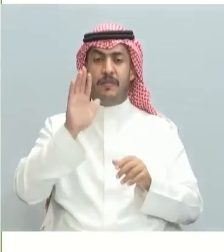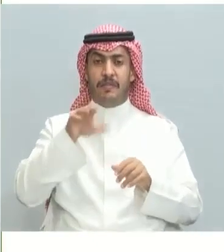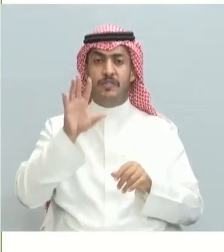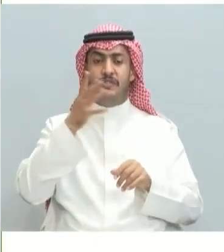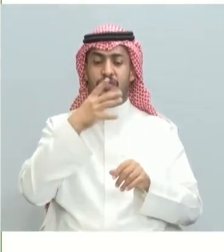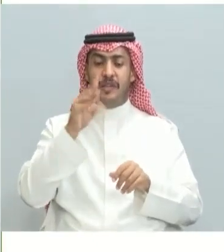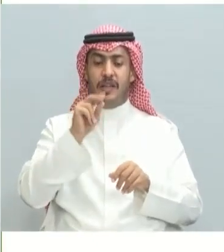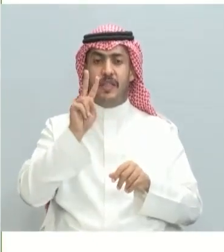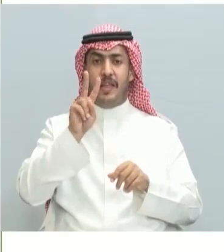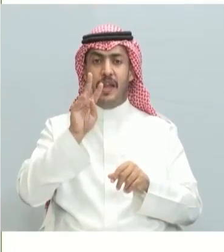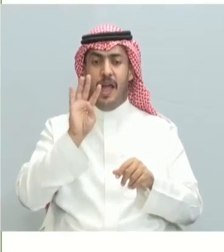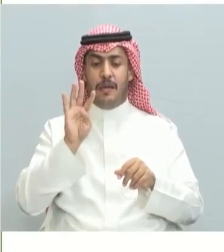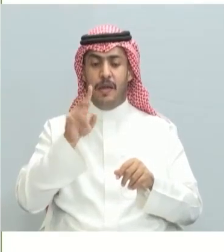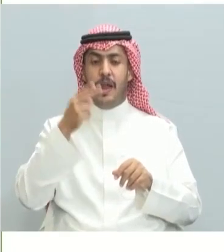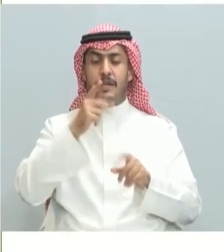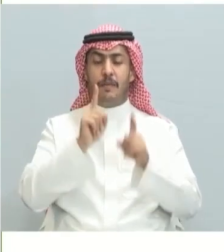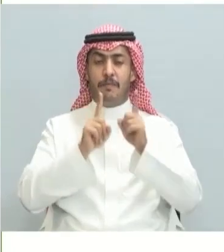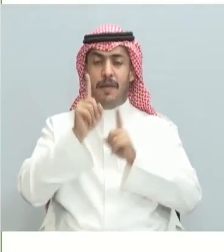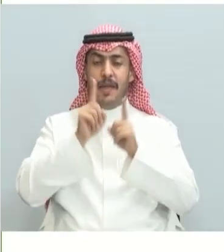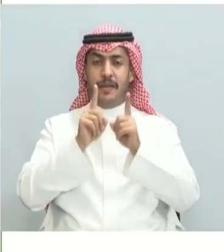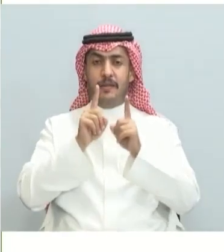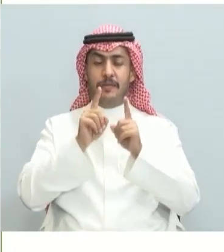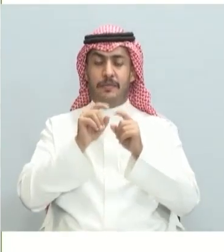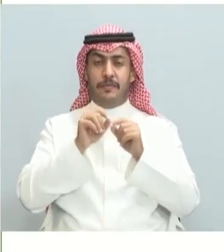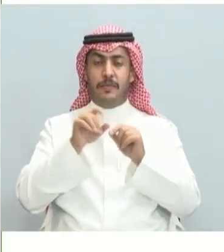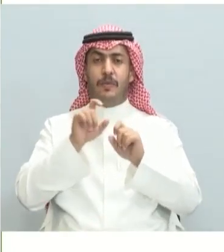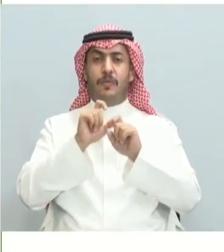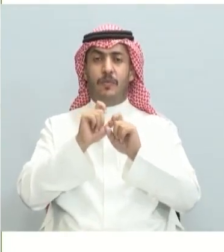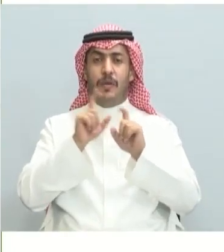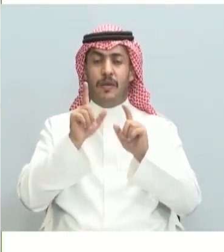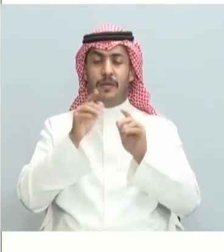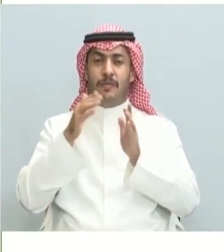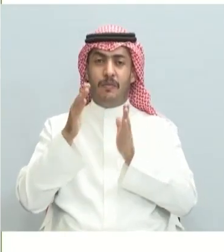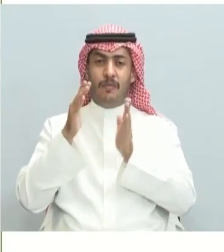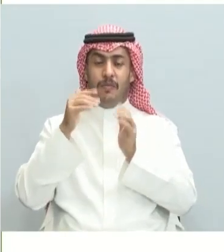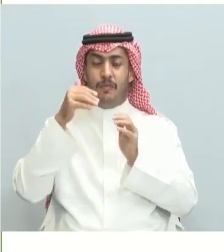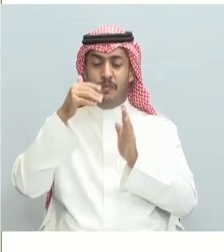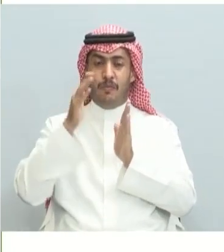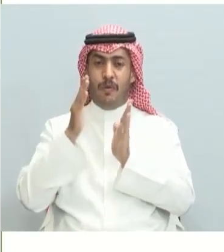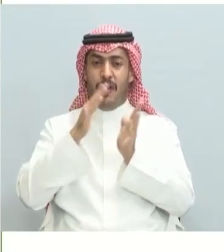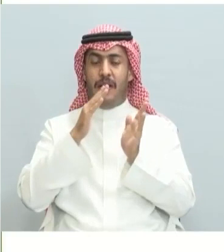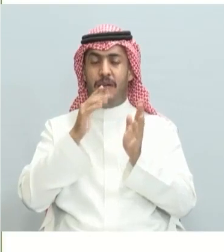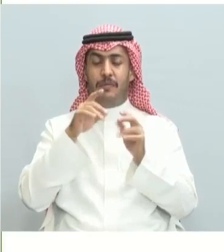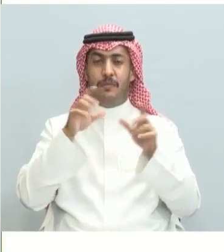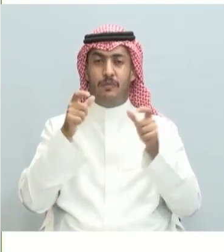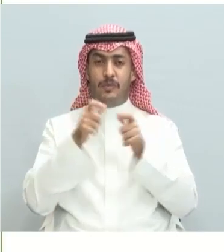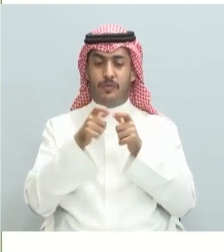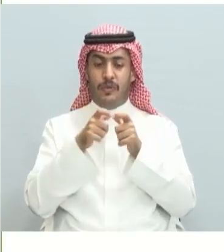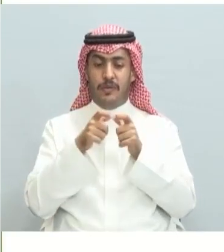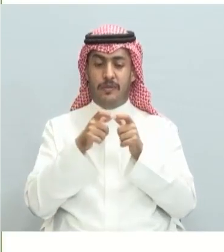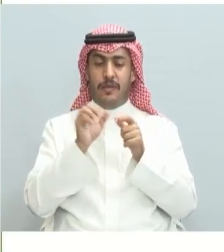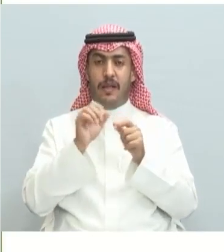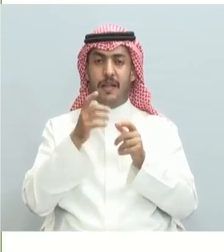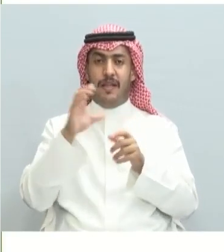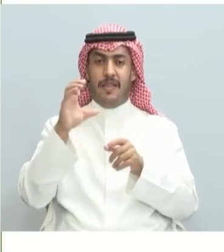الشكل 2 ا رسما بيانيا يوضح منحنى العائد لمجموعه